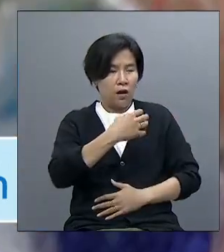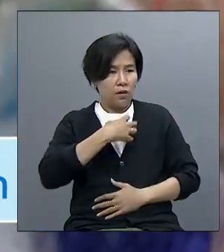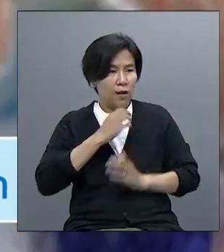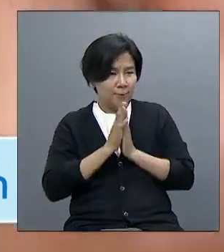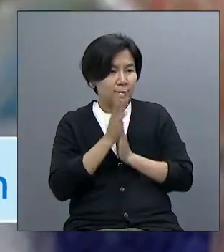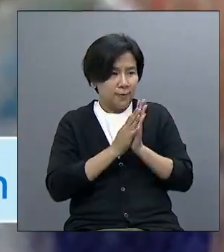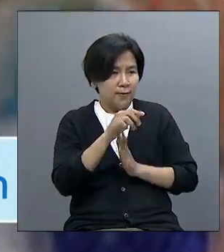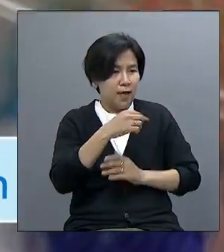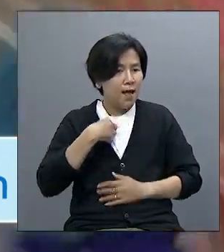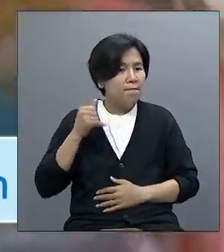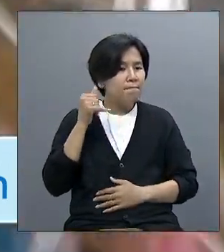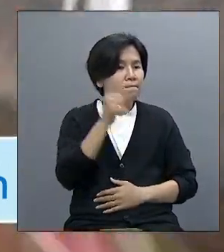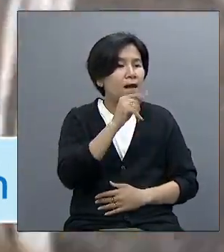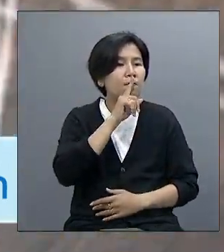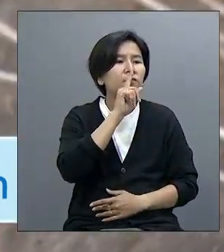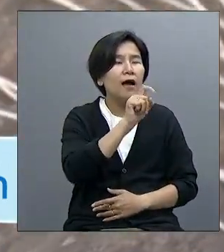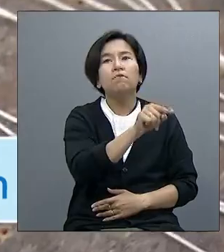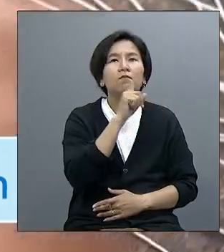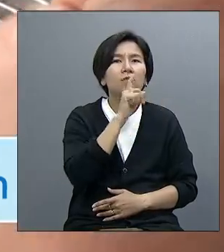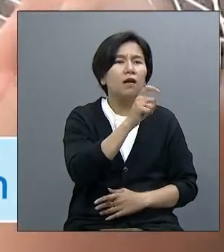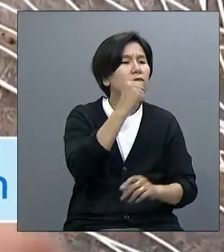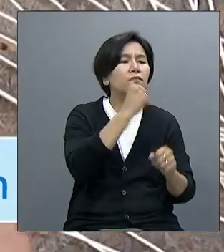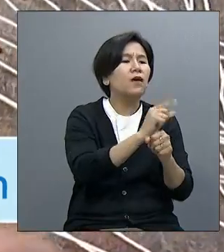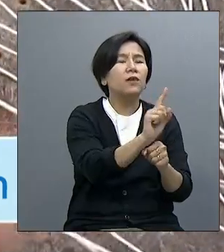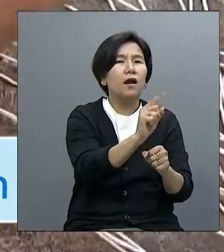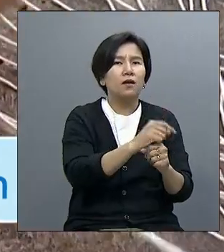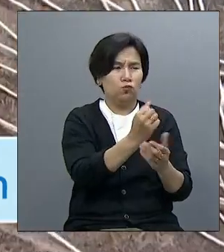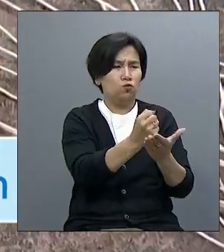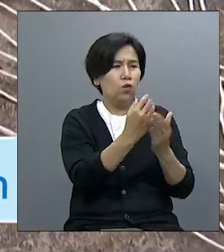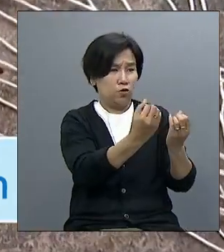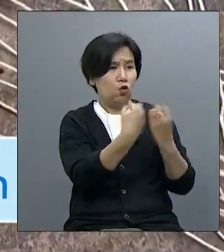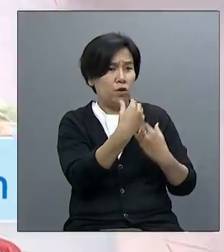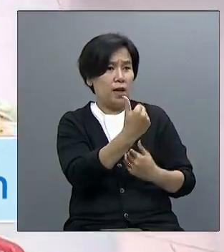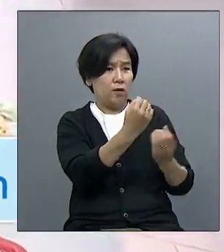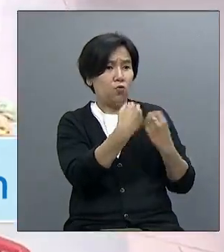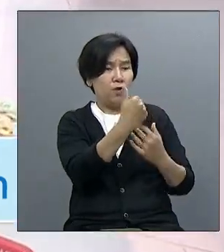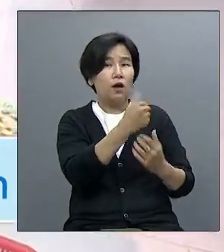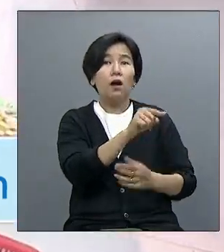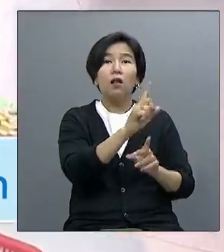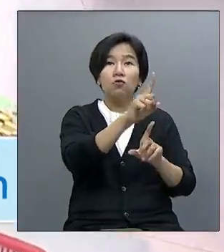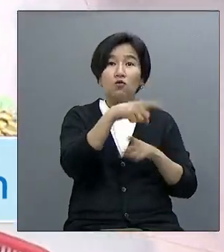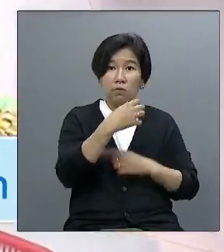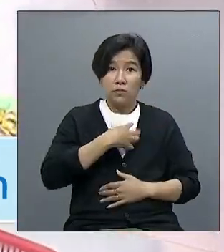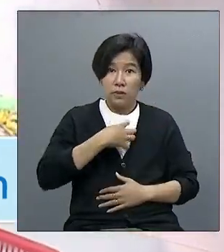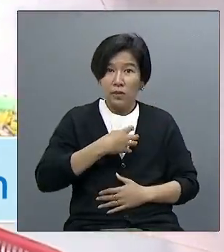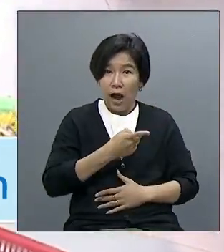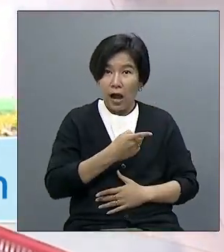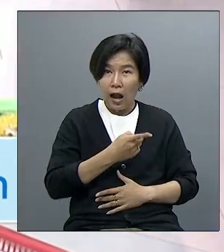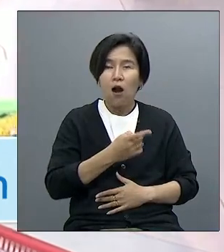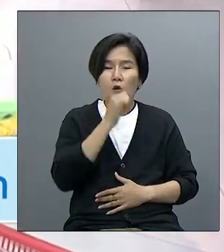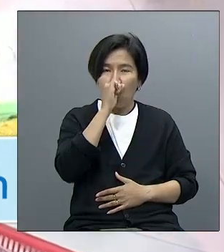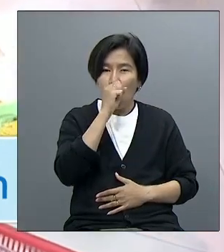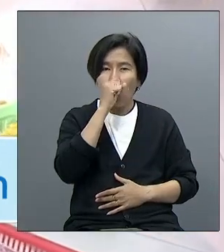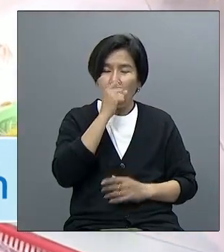ดสินใจเดินเข้าไปถามอาจารย์ว่าอาจารย์ครับงานนี้ทำยังไงช่วยสอนให้หน่อยได้ไหมอาจารย์เองก็ตอบกลับมาว่าถ้าอยากรู้ก็ให้ลองดู